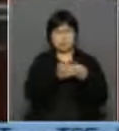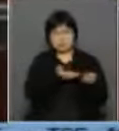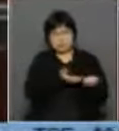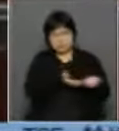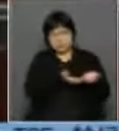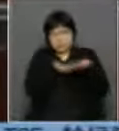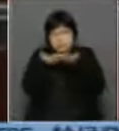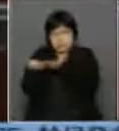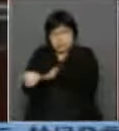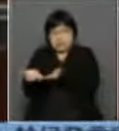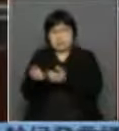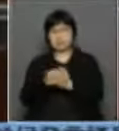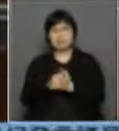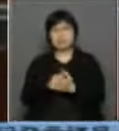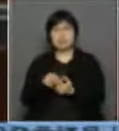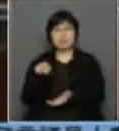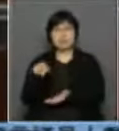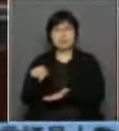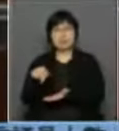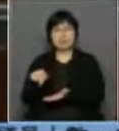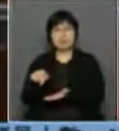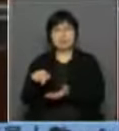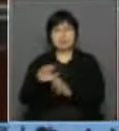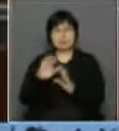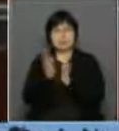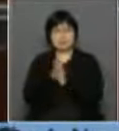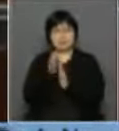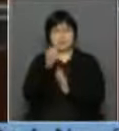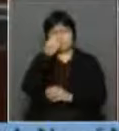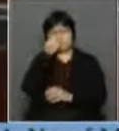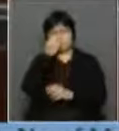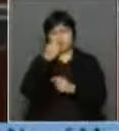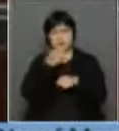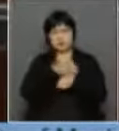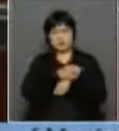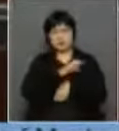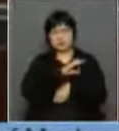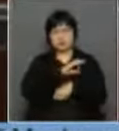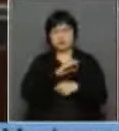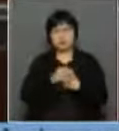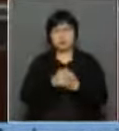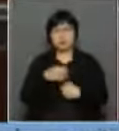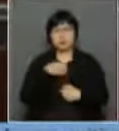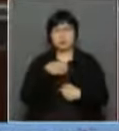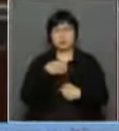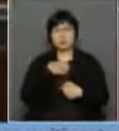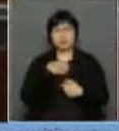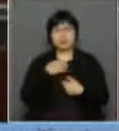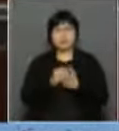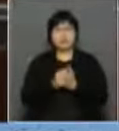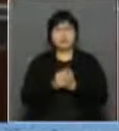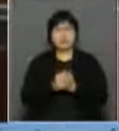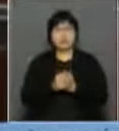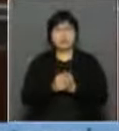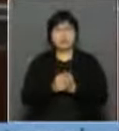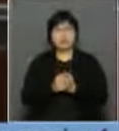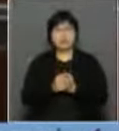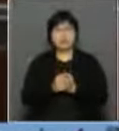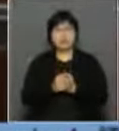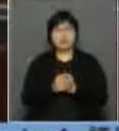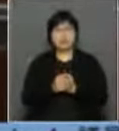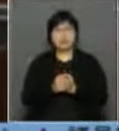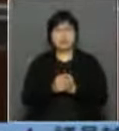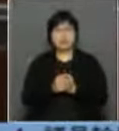來，這件事對整個香港社會我覺得是百